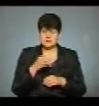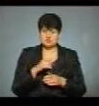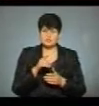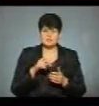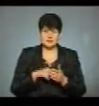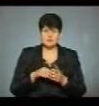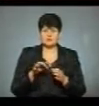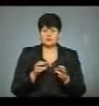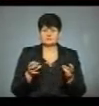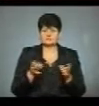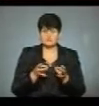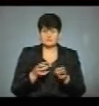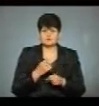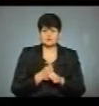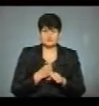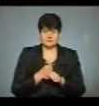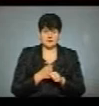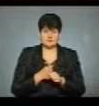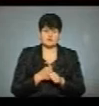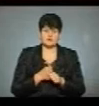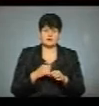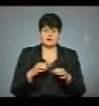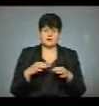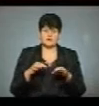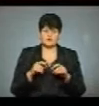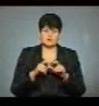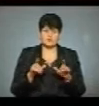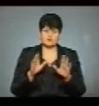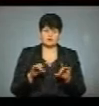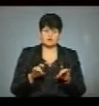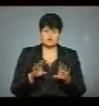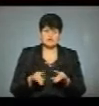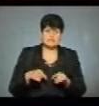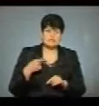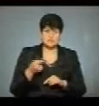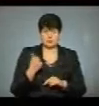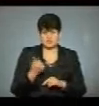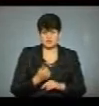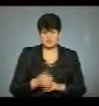питання про доцільність функціонування автостанції у Копичинцях вирішуватимуть наступного тижня.